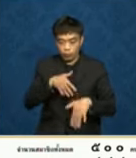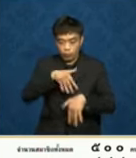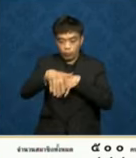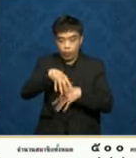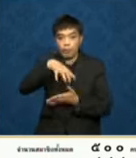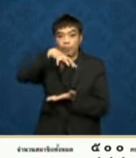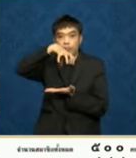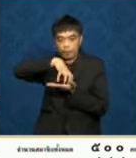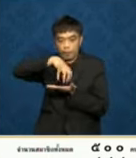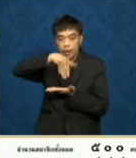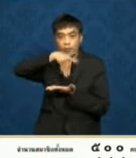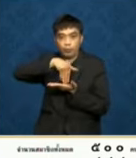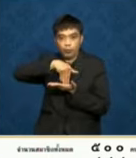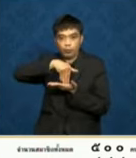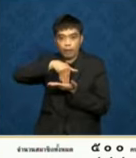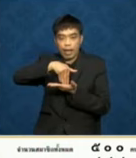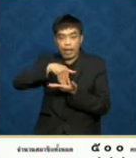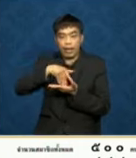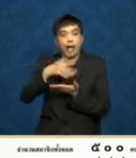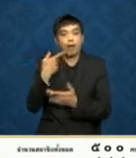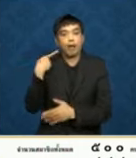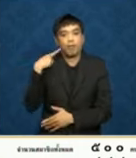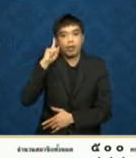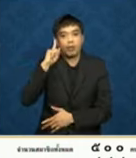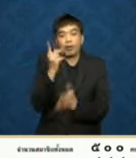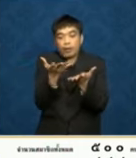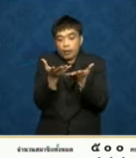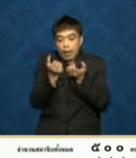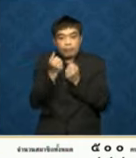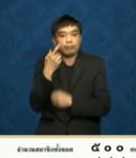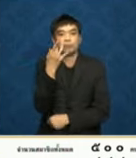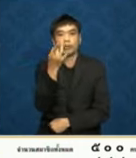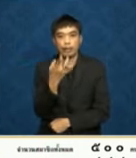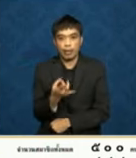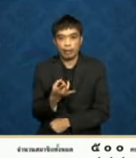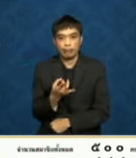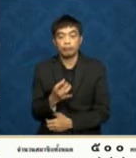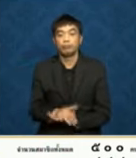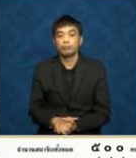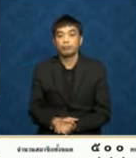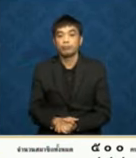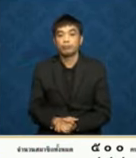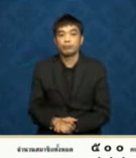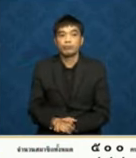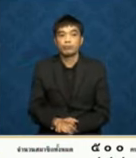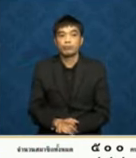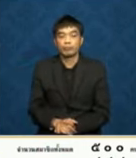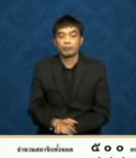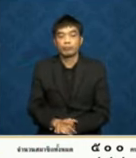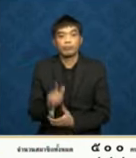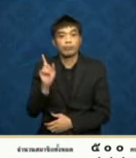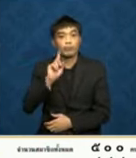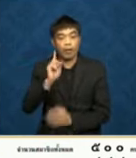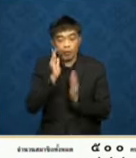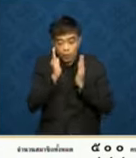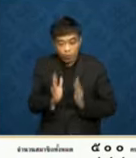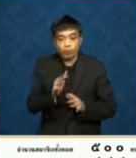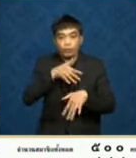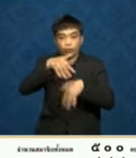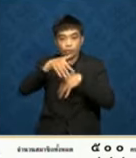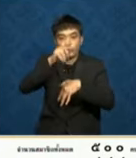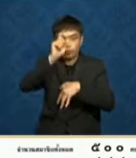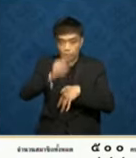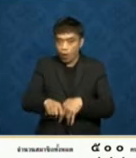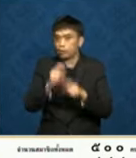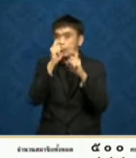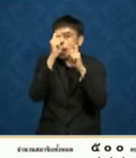บอะไรในการก้วข้อสู่โลกดิจิตัอย่เต็รปแบบคืประชาชนควได้รับความปลดภั